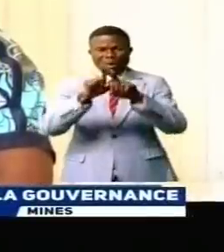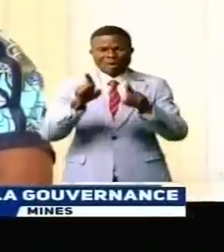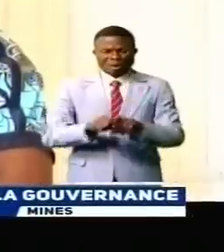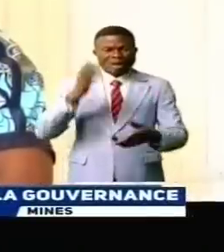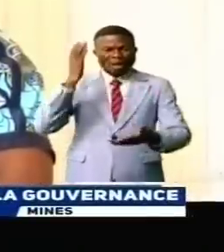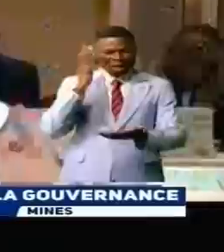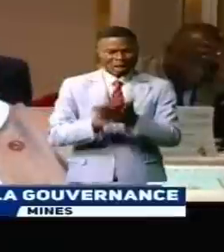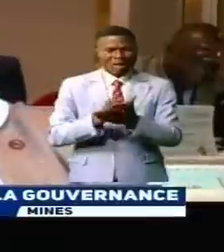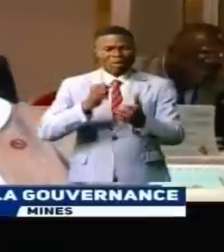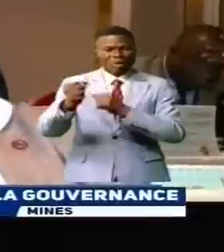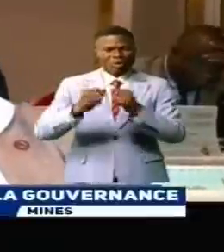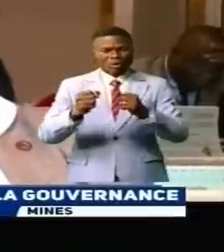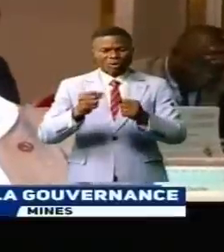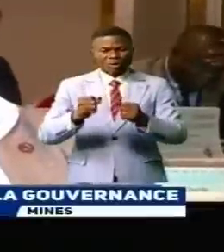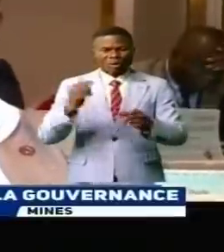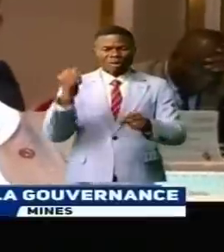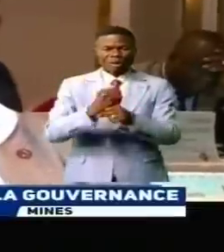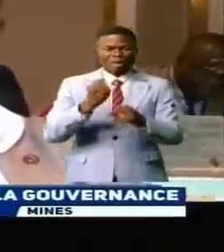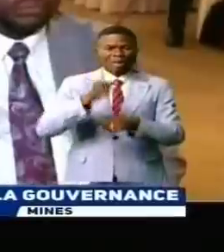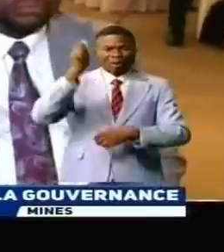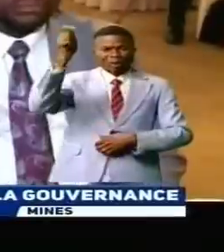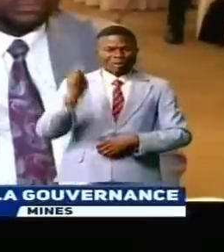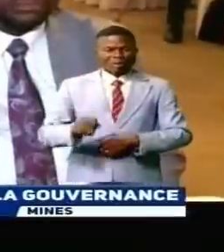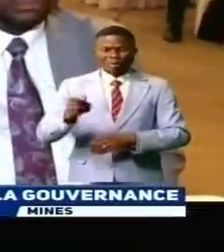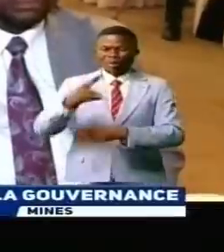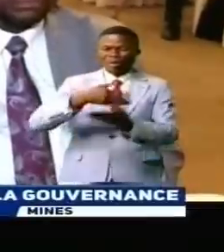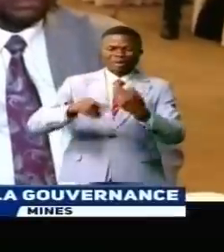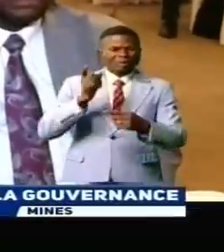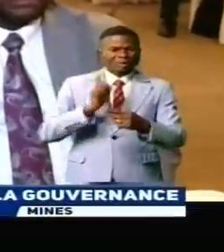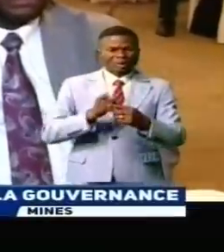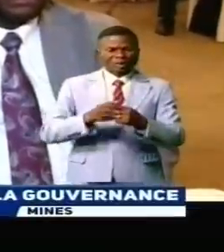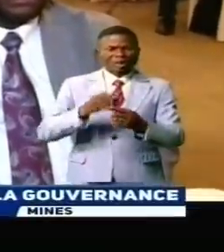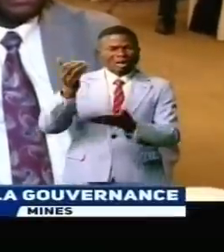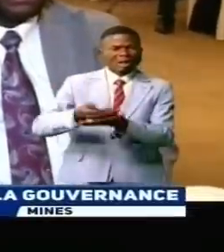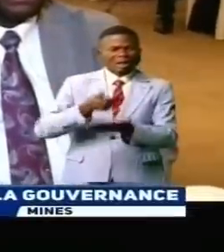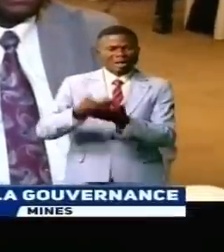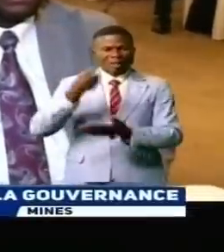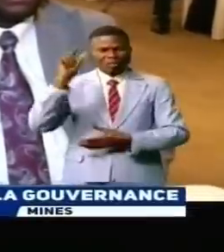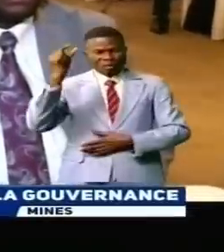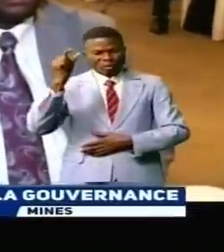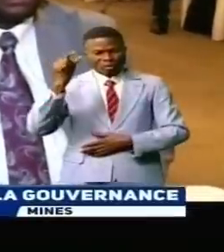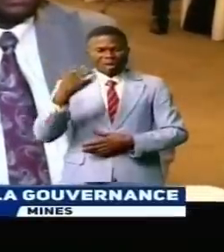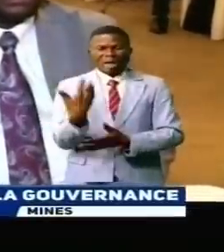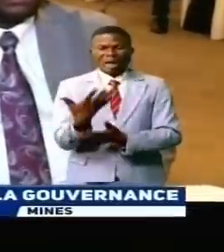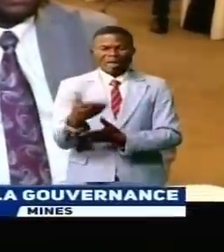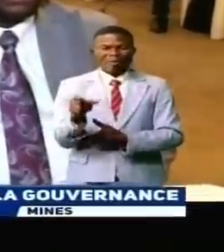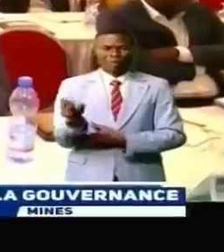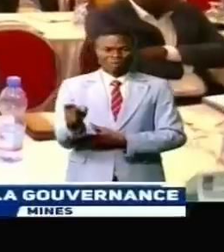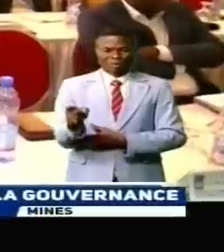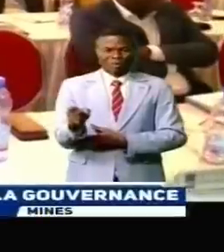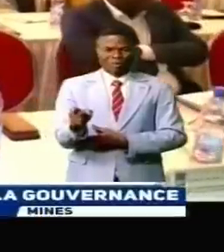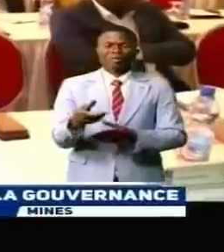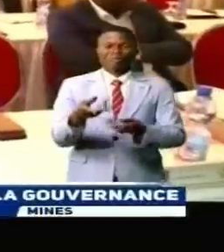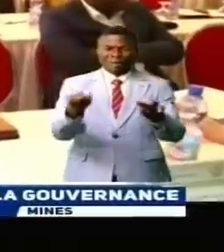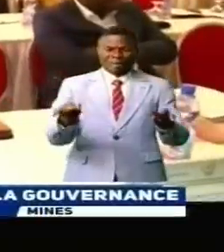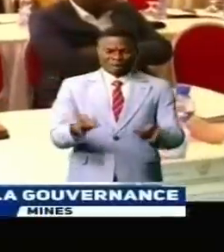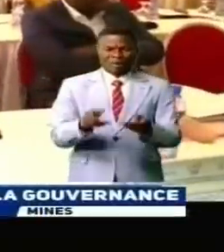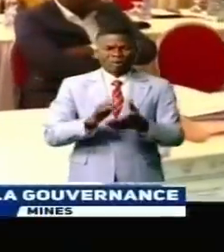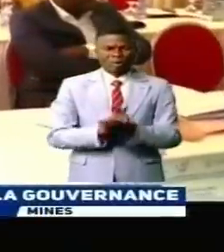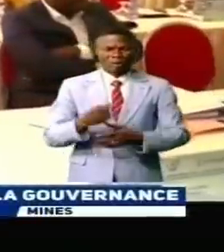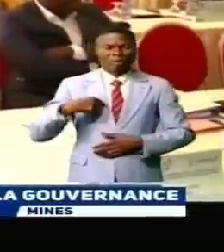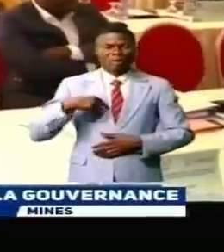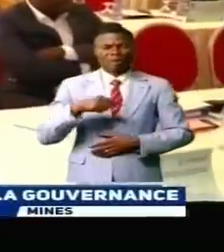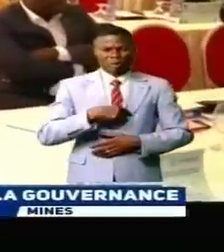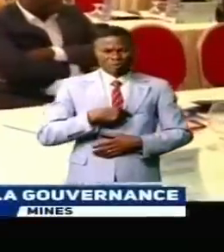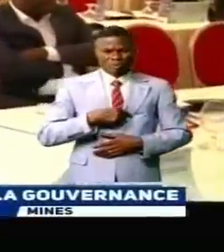lutte contre l'immixtion des militaires incontrôlés dans l'exploitation minière artisanale. L'artisanat minier, si nous